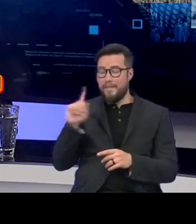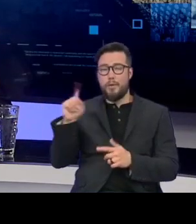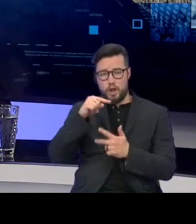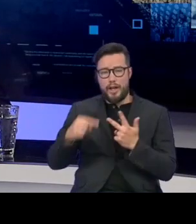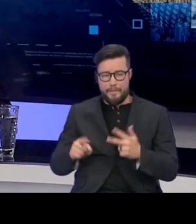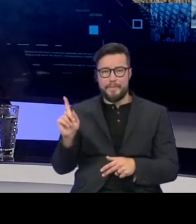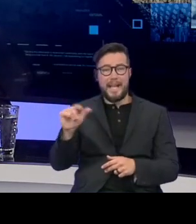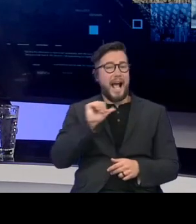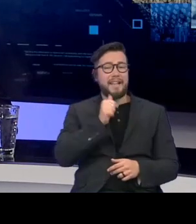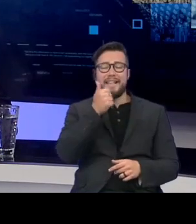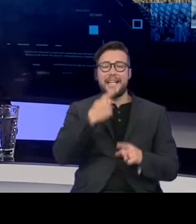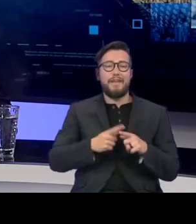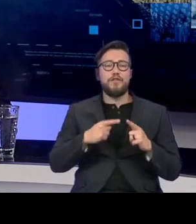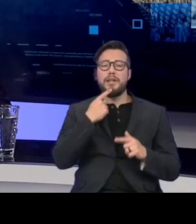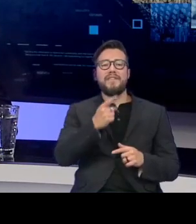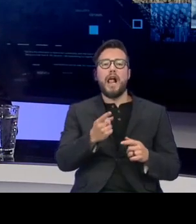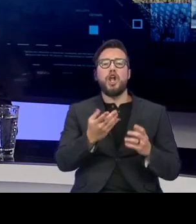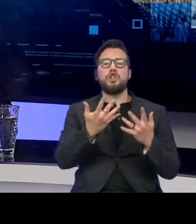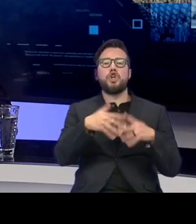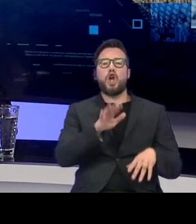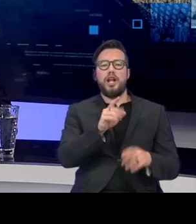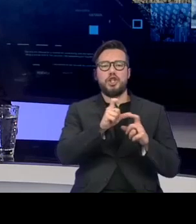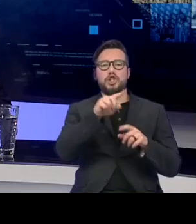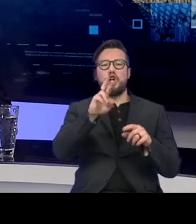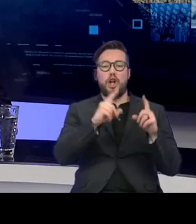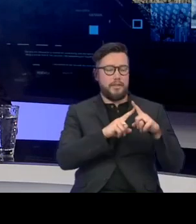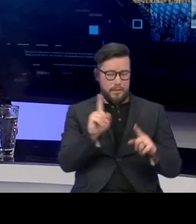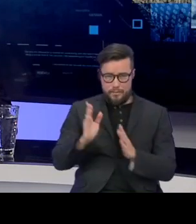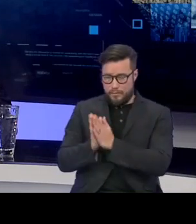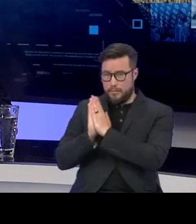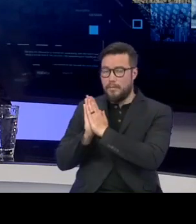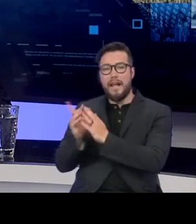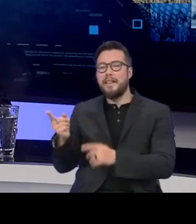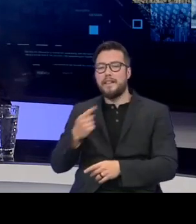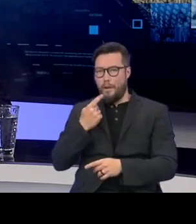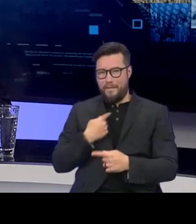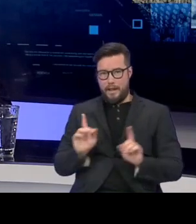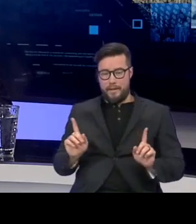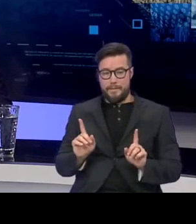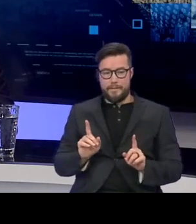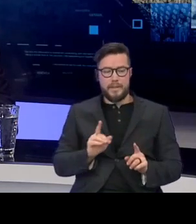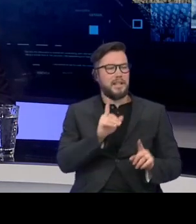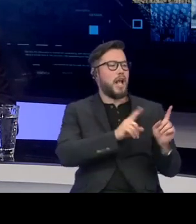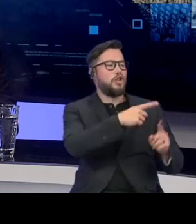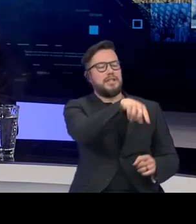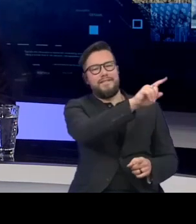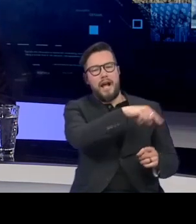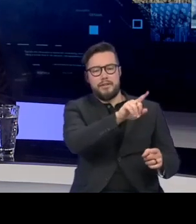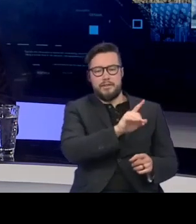ďalšie. No, ani jedenkrát v živote som nepovedal, že to šroty. Tak láskavo si vyprosím, aby ste vy hovorili, že som také niečo povedal. V živote som nepovedal, že to šroty. Tak niekto z vašich